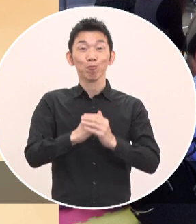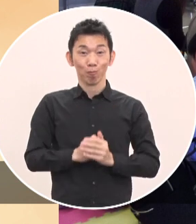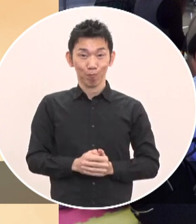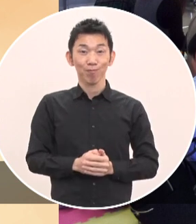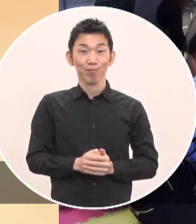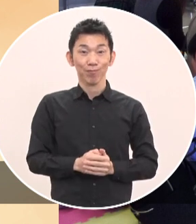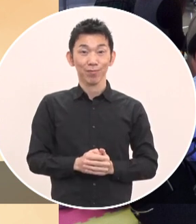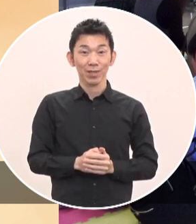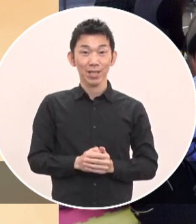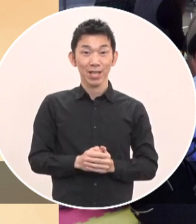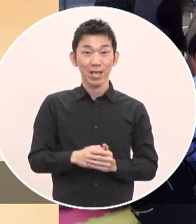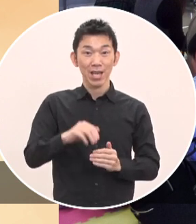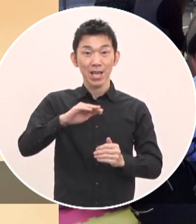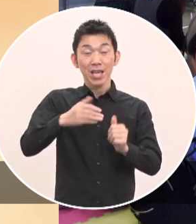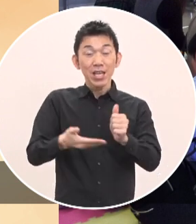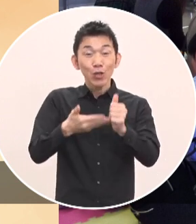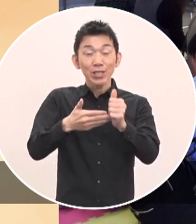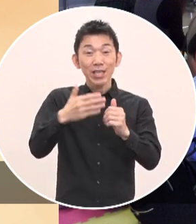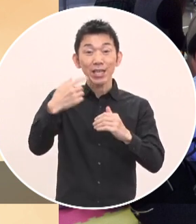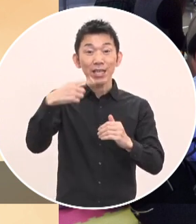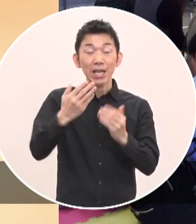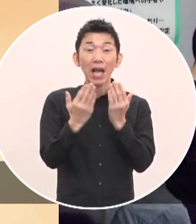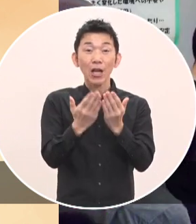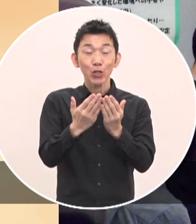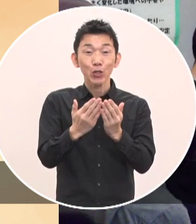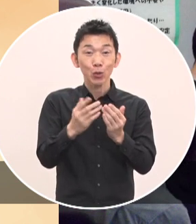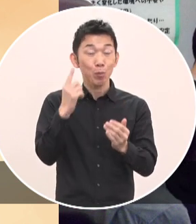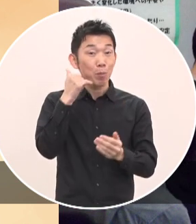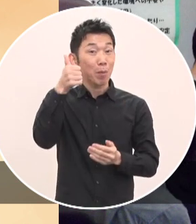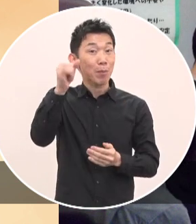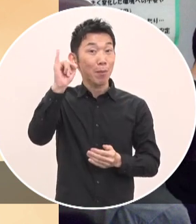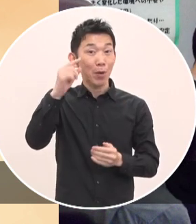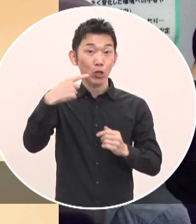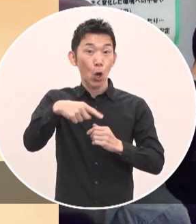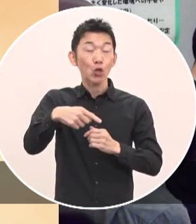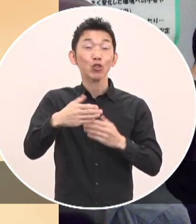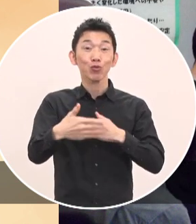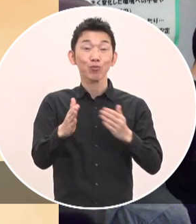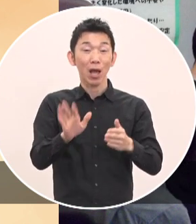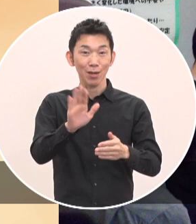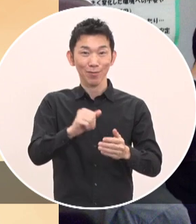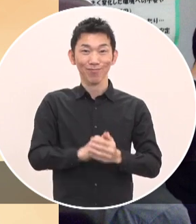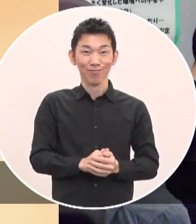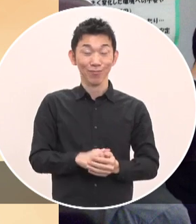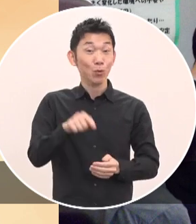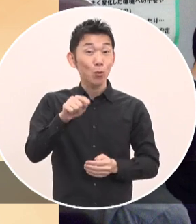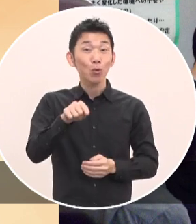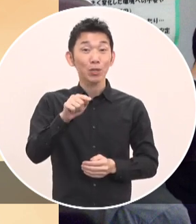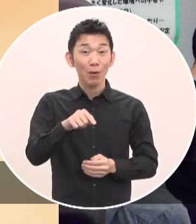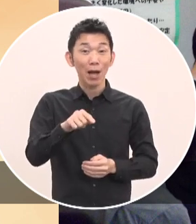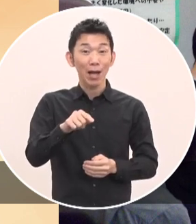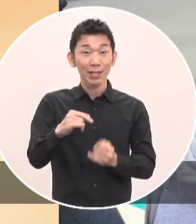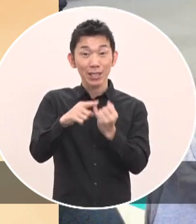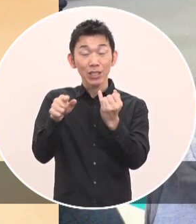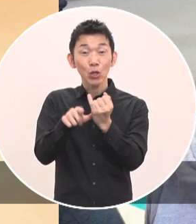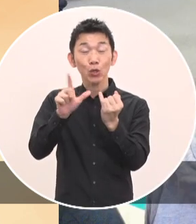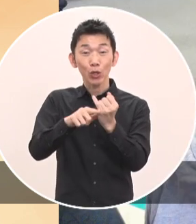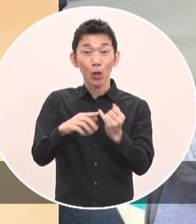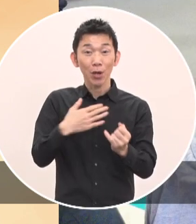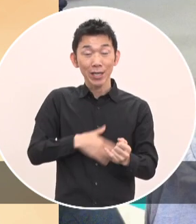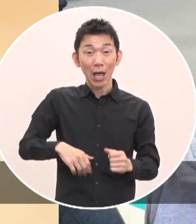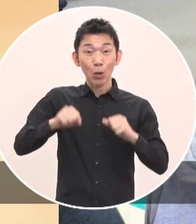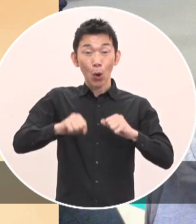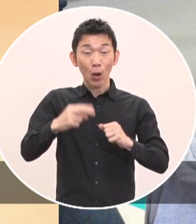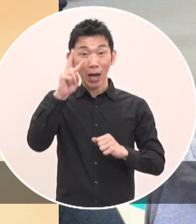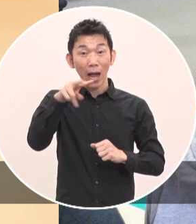育児学級パパま教室がありますこの教室では妊娠中の健康管理に関するお話